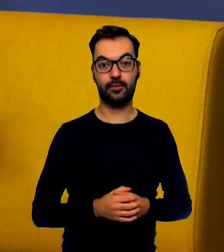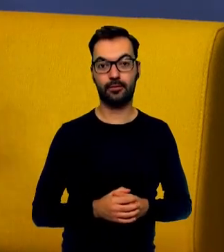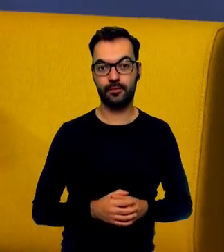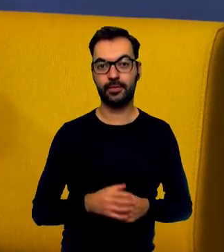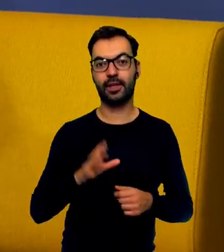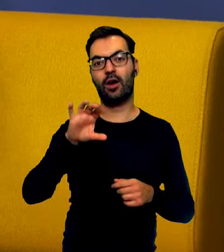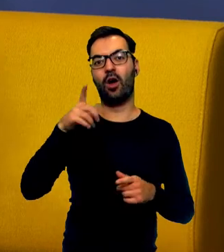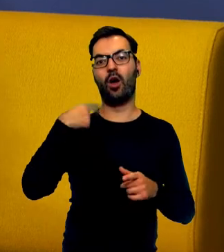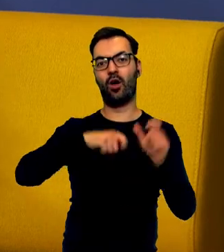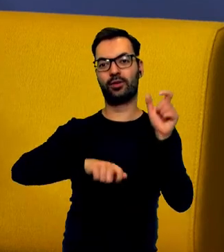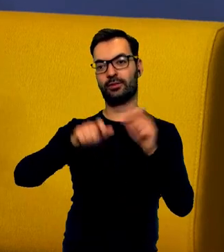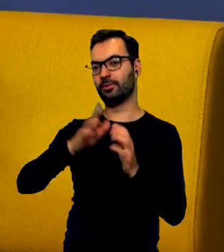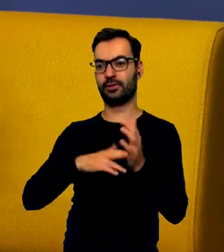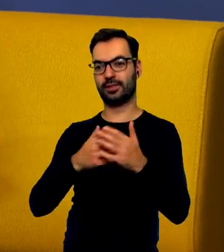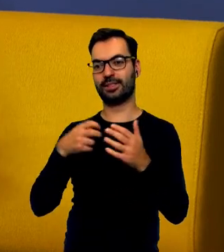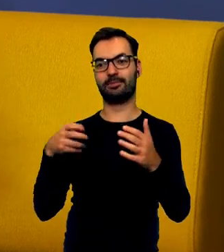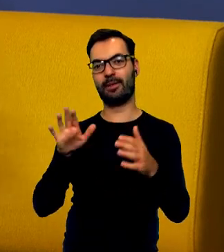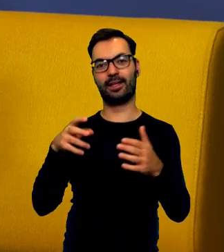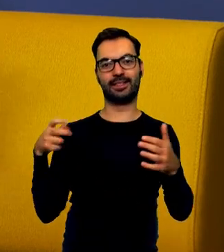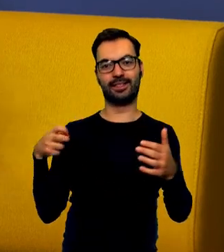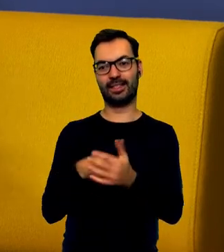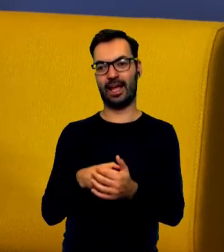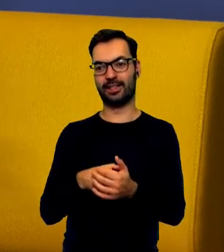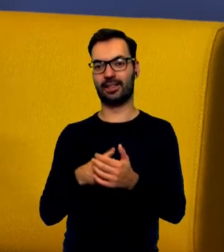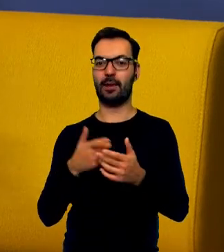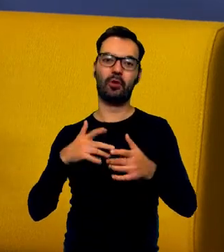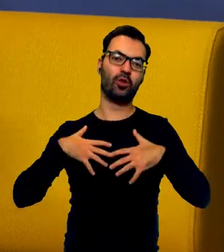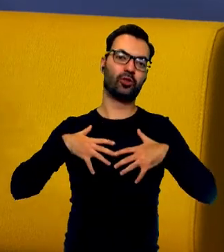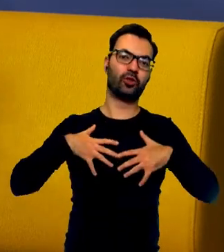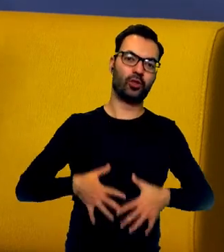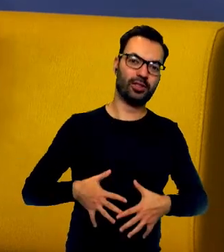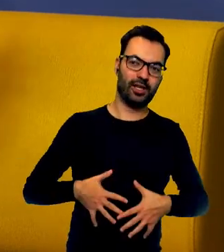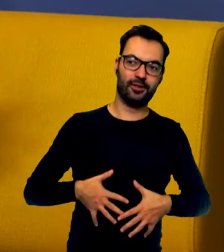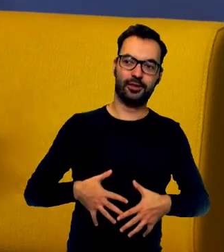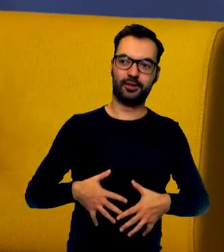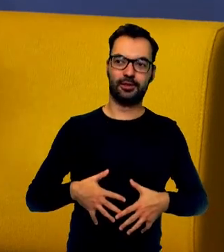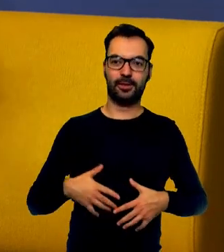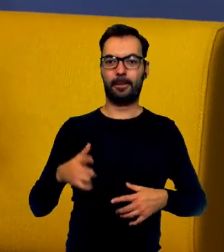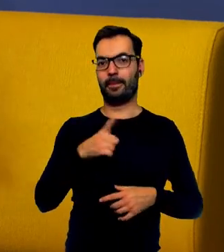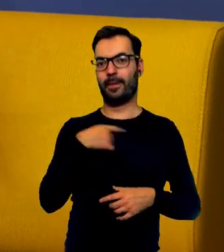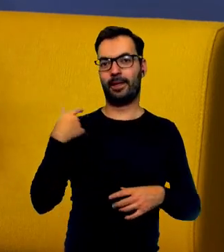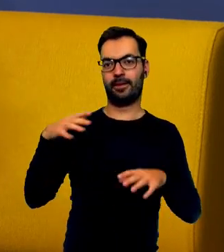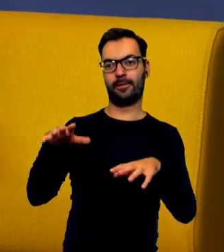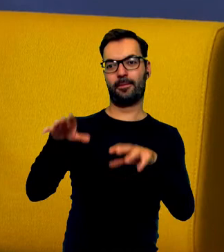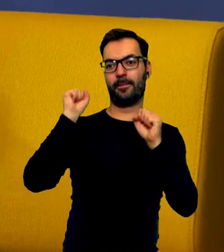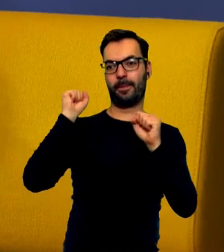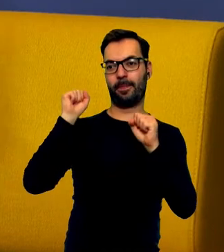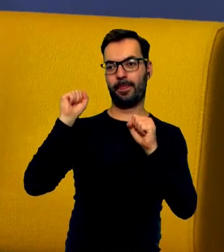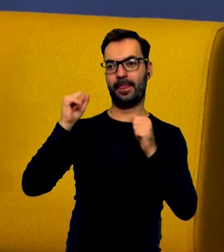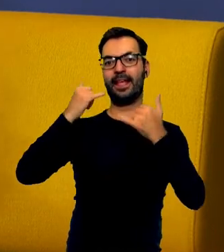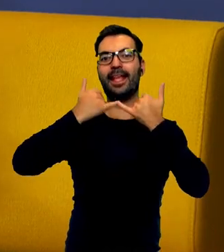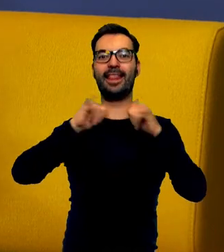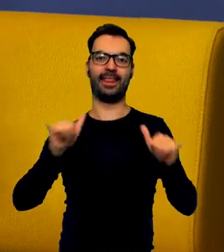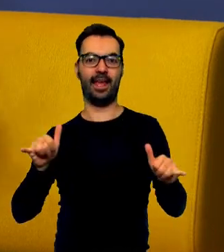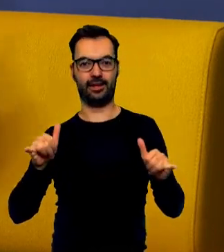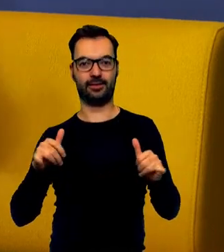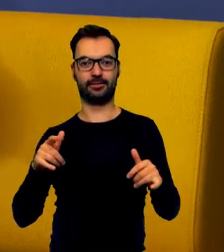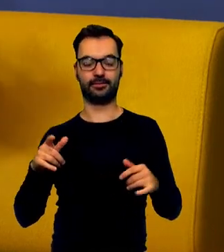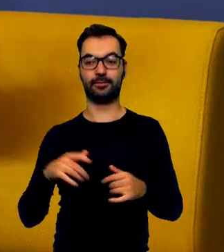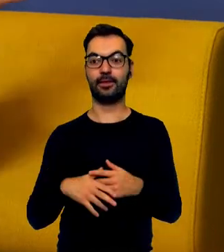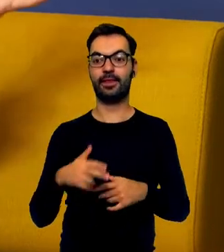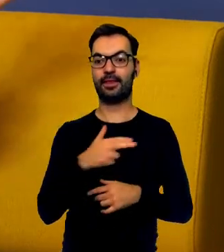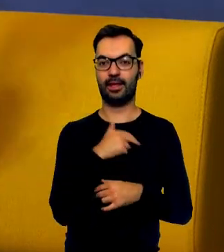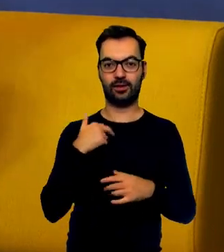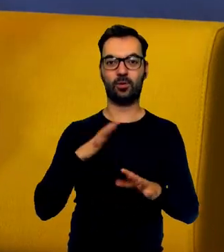osób, które reprezentują jakieś cechy czy tożsamości, które my postrzegamy jako inne niż nasze.